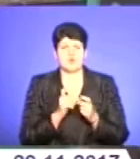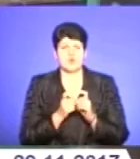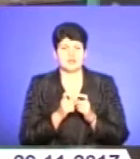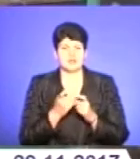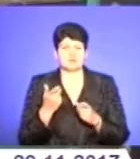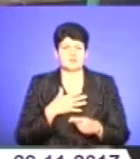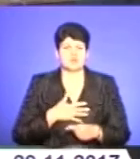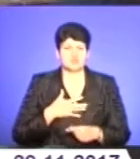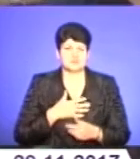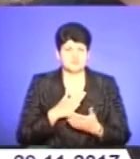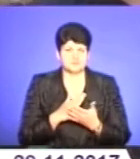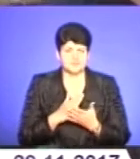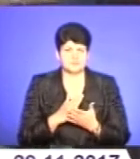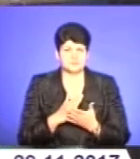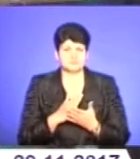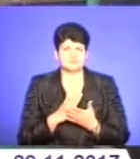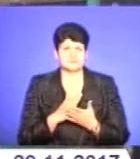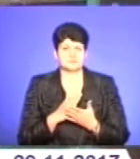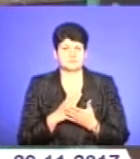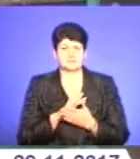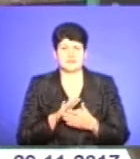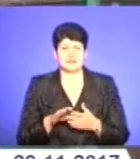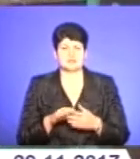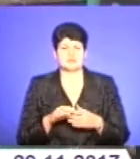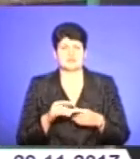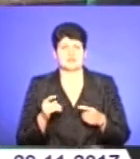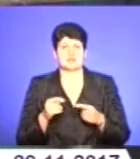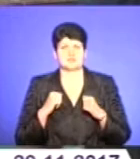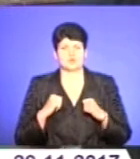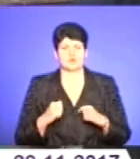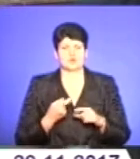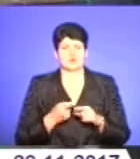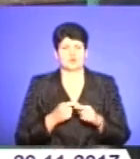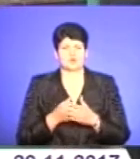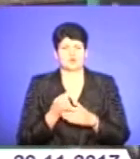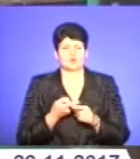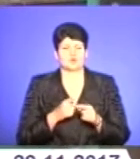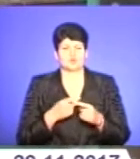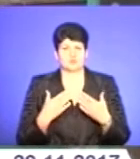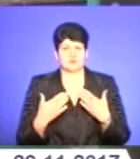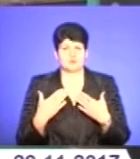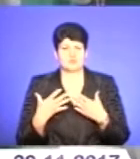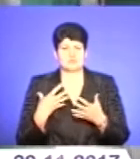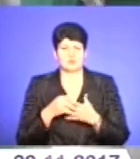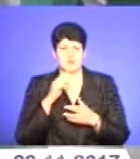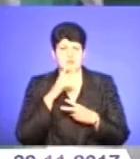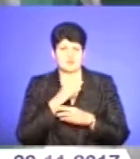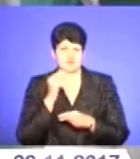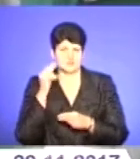ти переживаєш, щоб не зриватися і спокійно до цього відноситися, як кажуть, на своїх помилках вчишся.